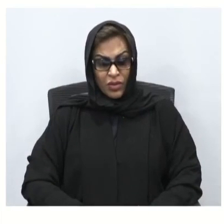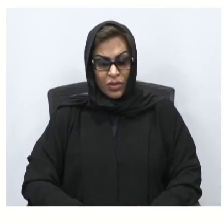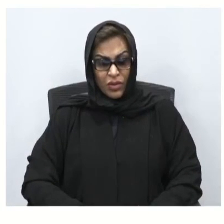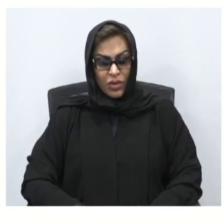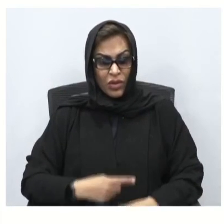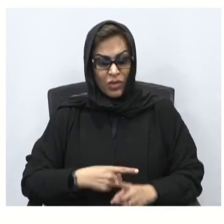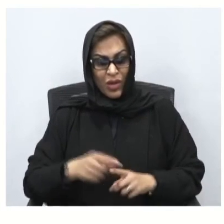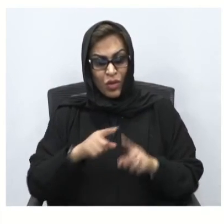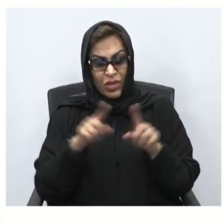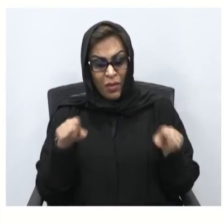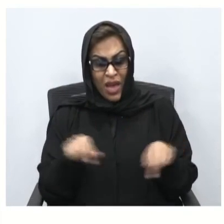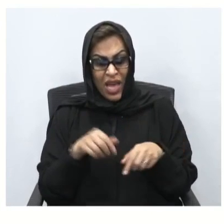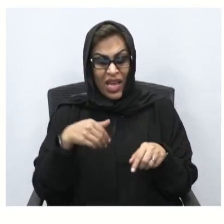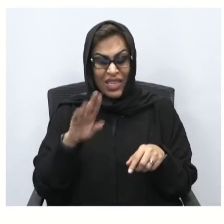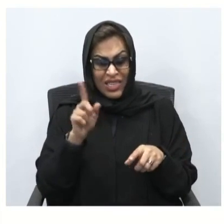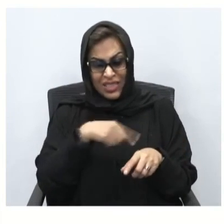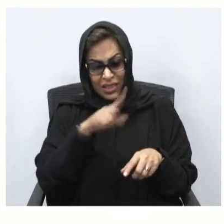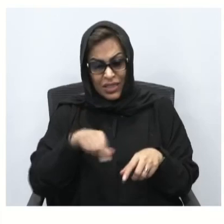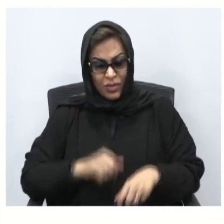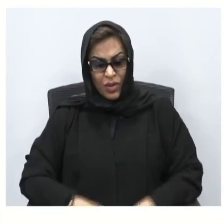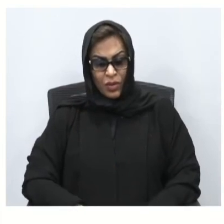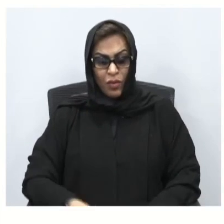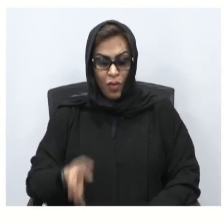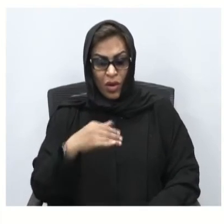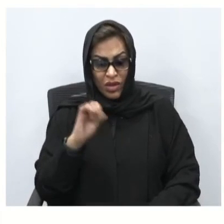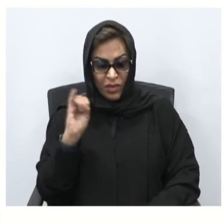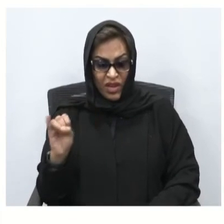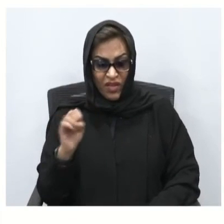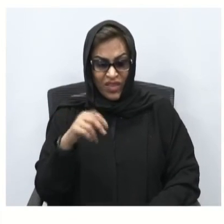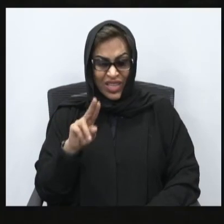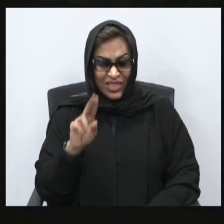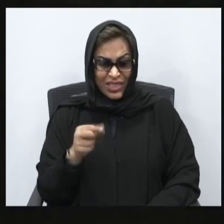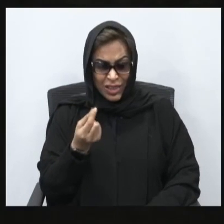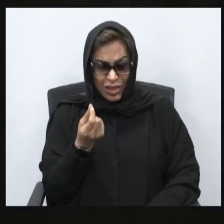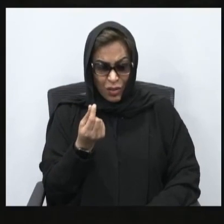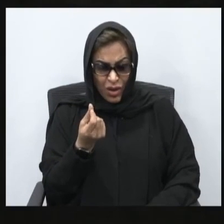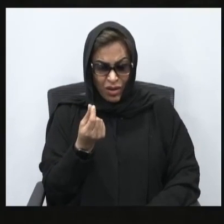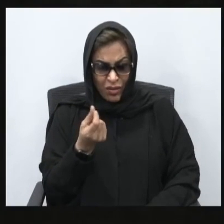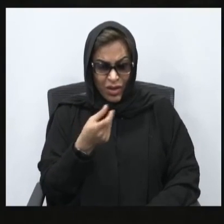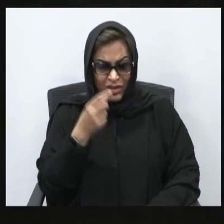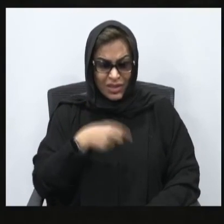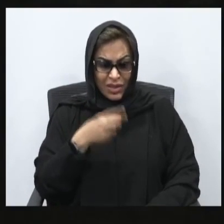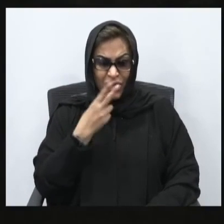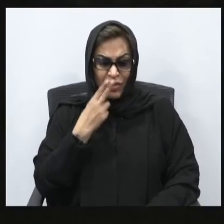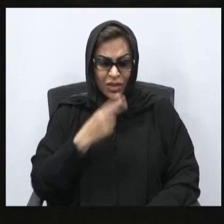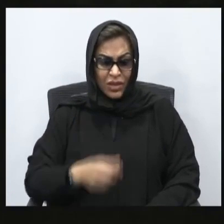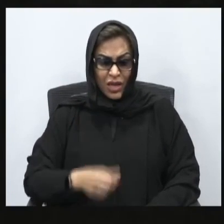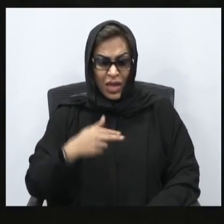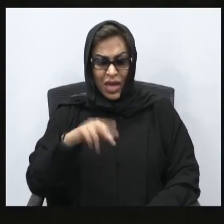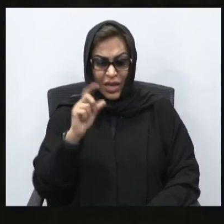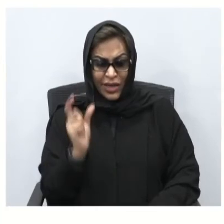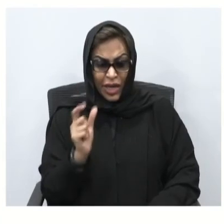تضر الخلايا يسمى بالتدخين السلبي كذلك المواد الكيميائيه الناتجه عن التبغ مثل